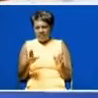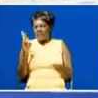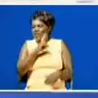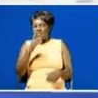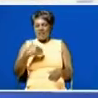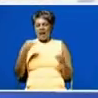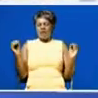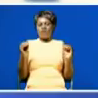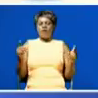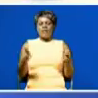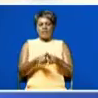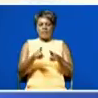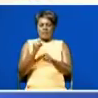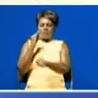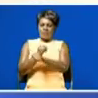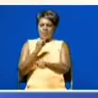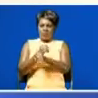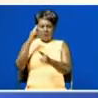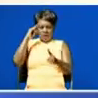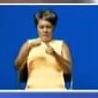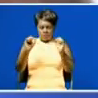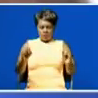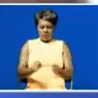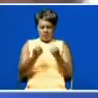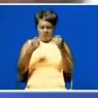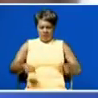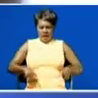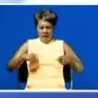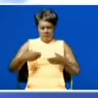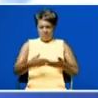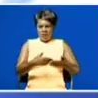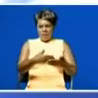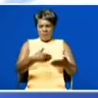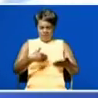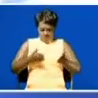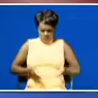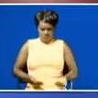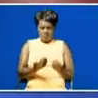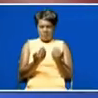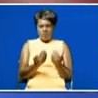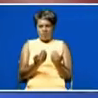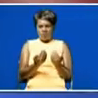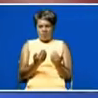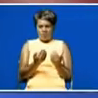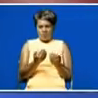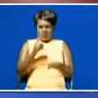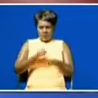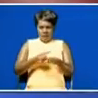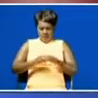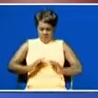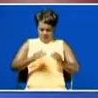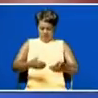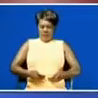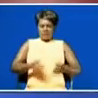hatarini. Pia taasisi imedhamiria kuokoa uhai wa mtoto hata kabla hajazaliwa. Kwa hii kugundua wakati wakiwa tumboni ni